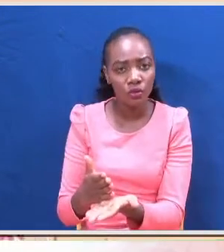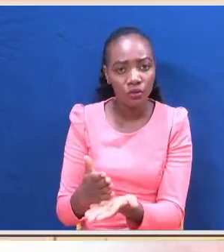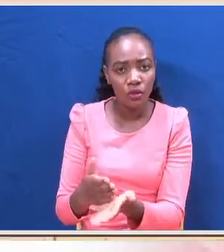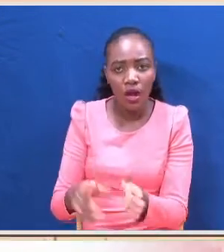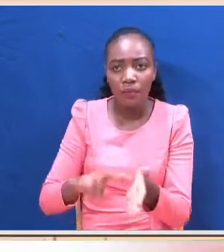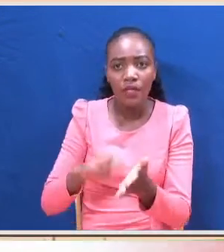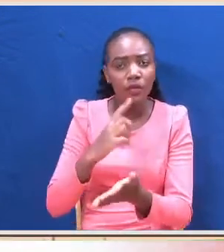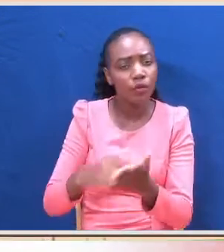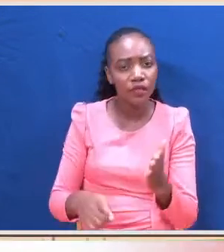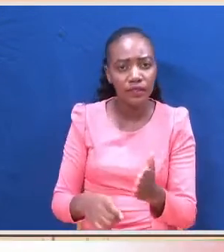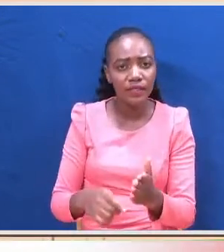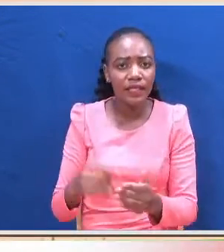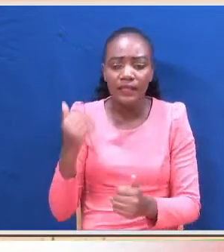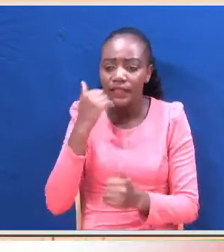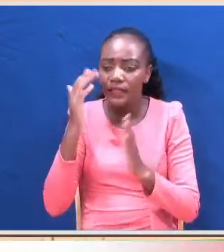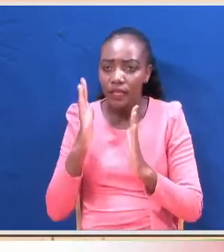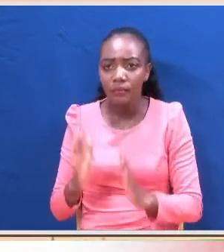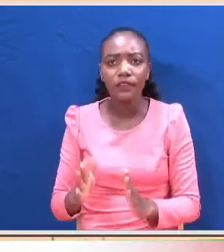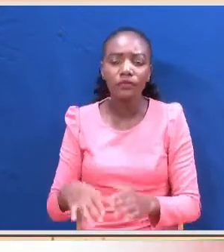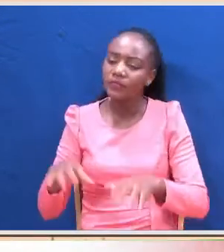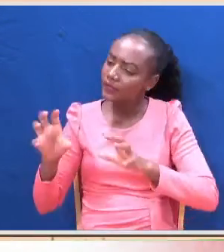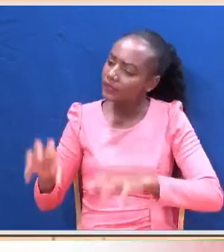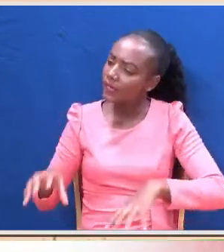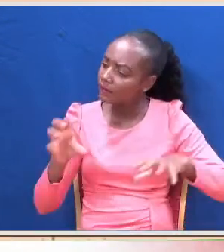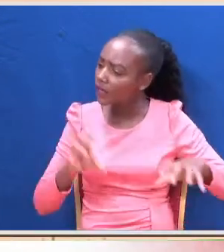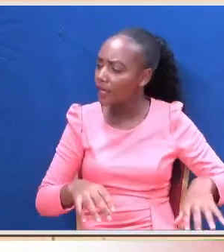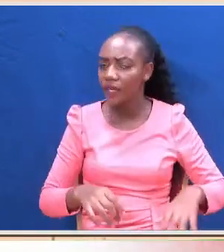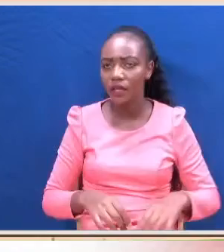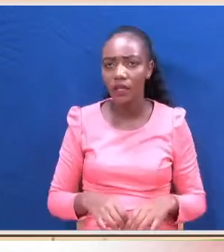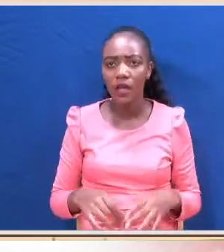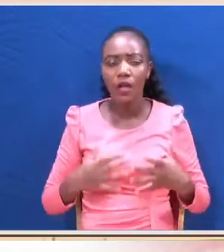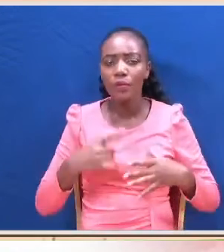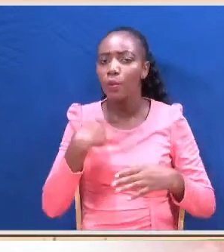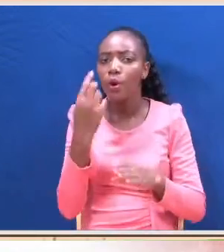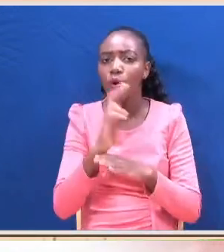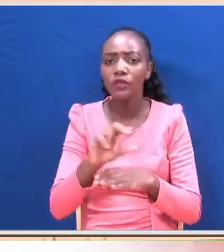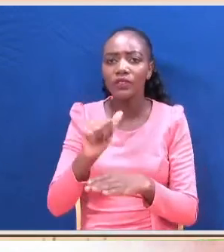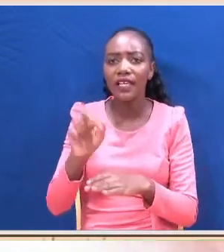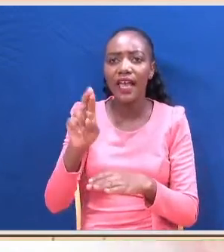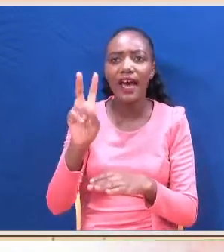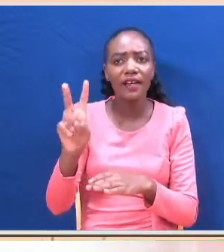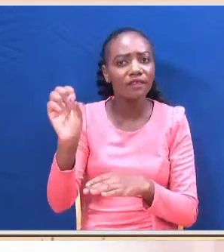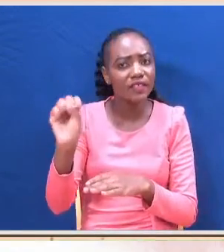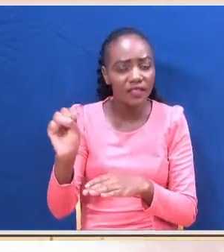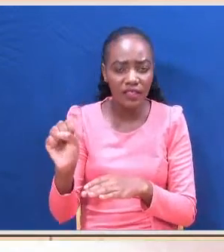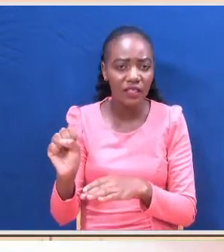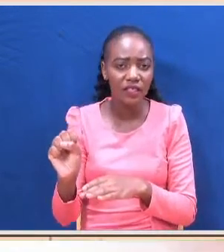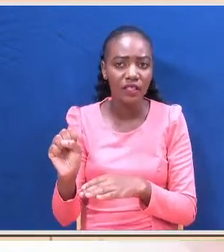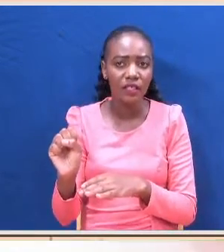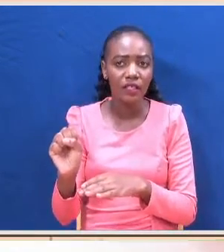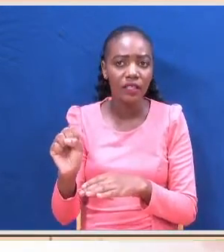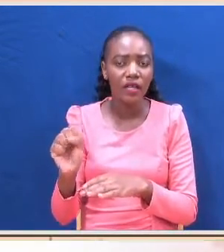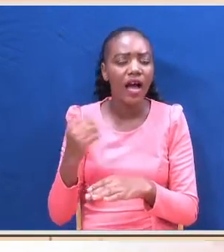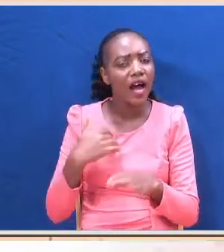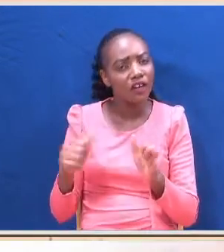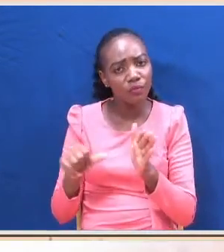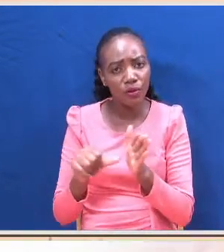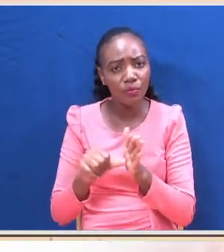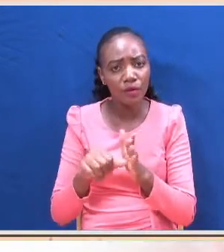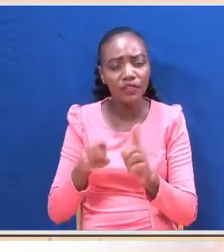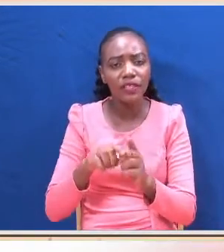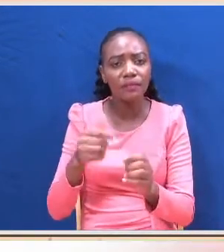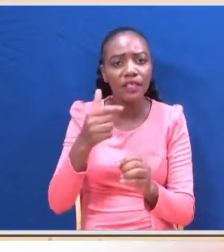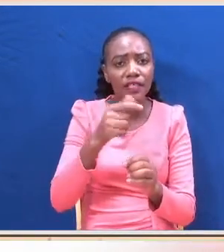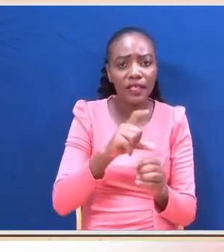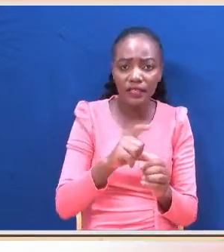viral suppression of the people who are taking ARVs is compromised and increases their chances